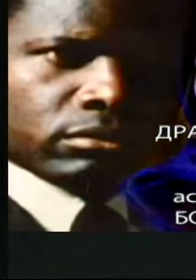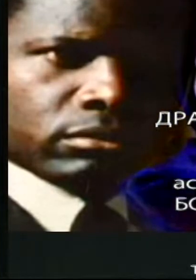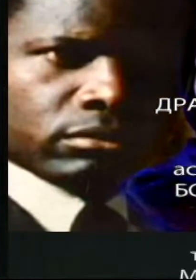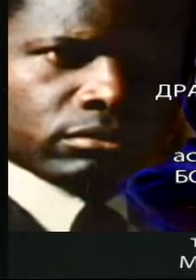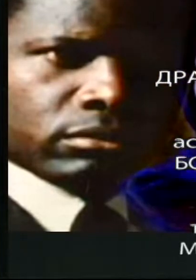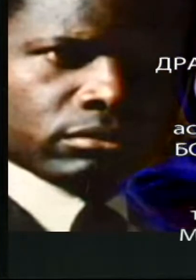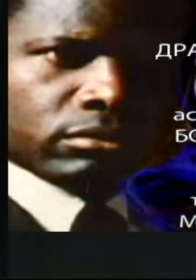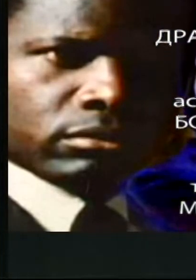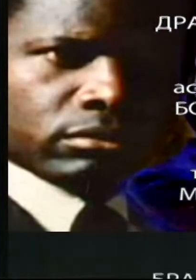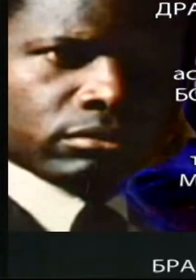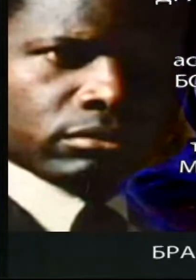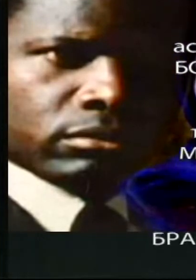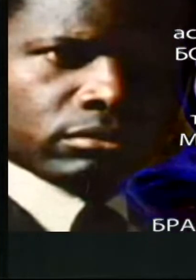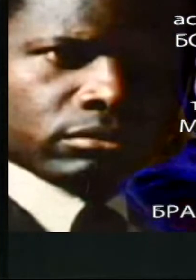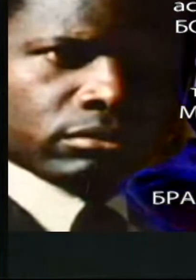Your slave to go.